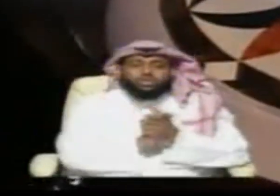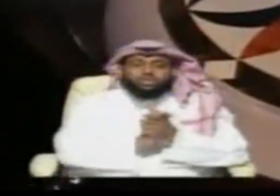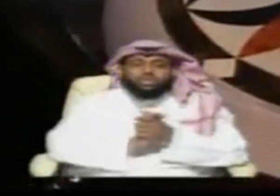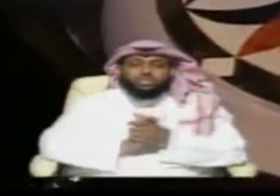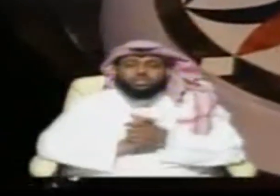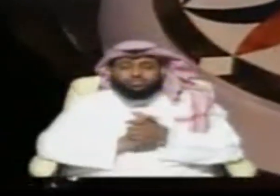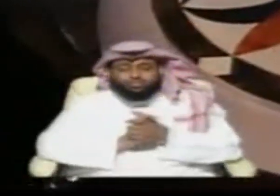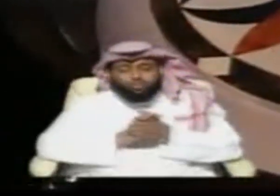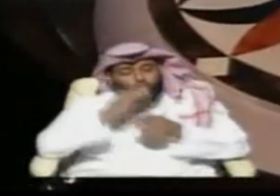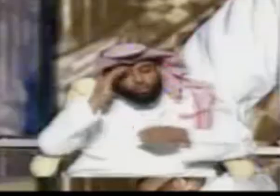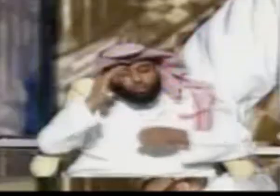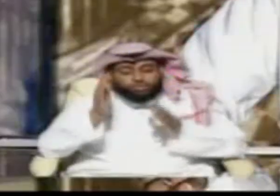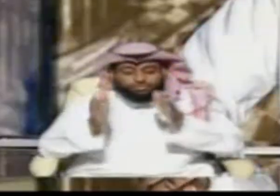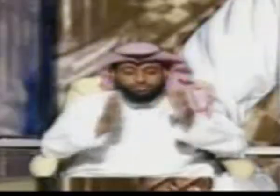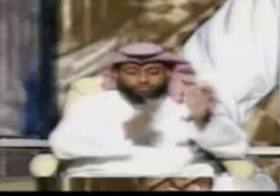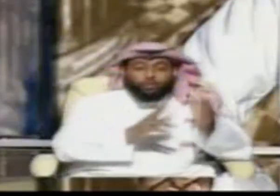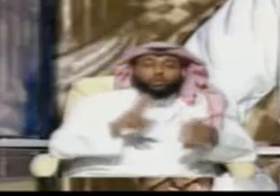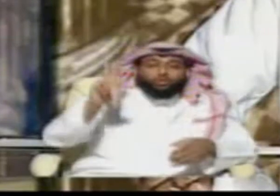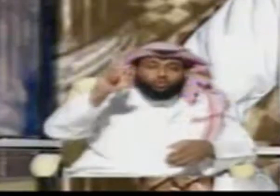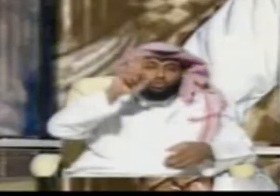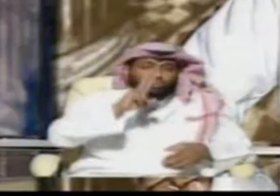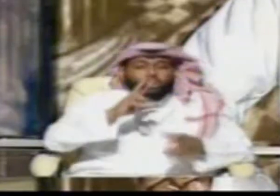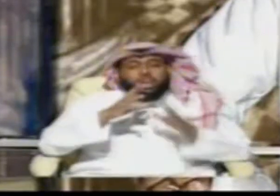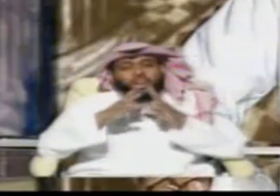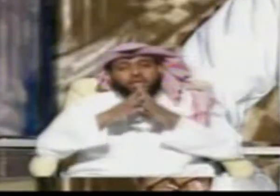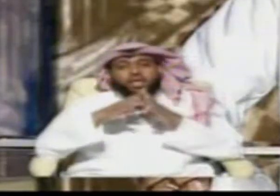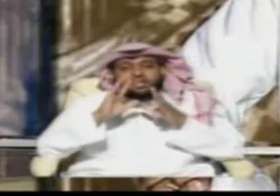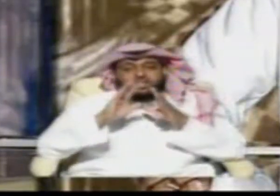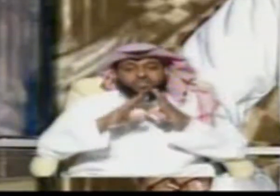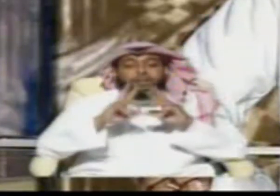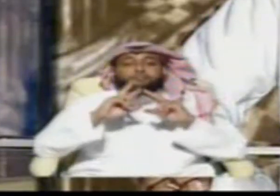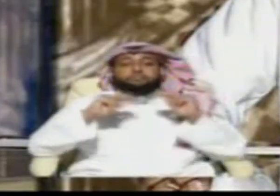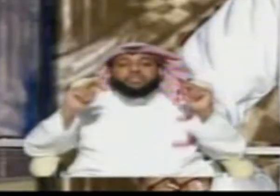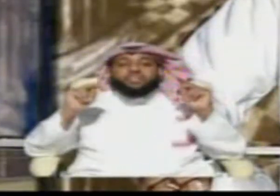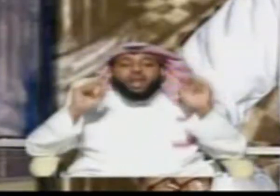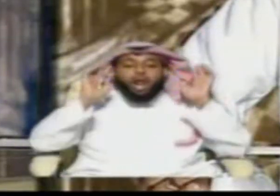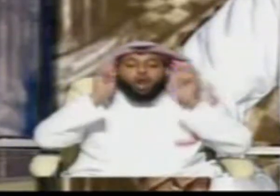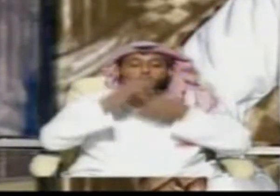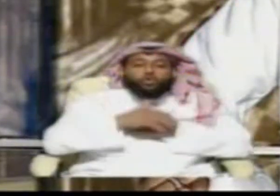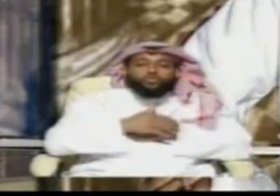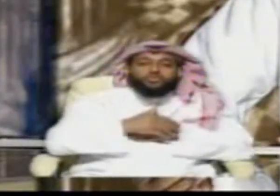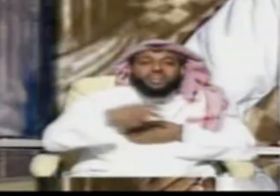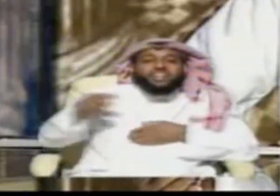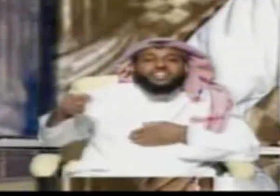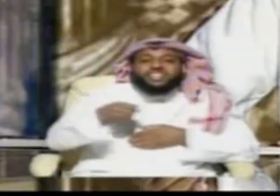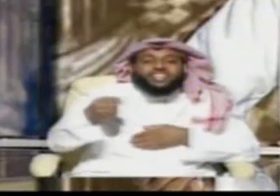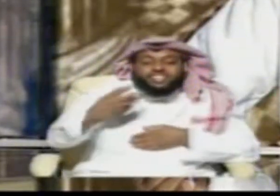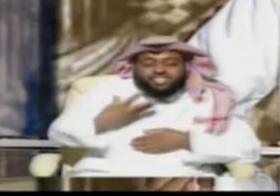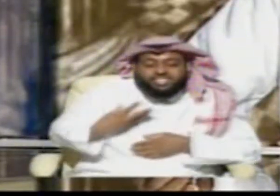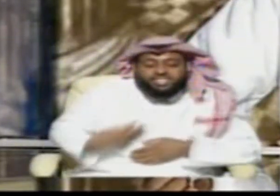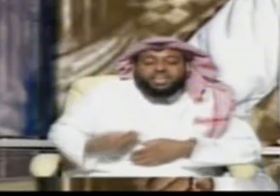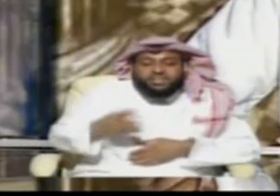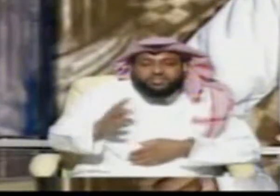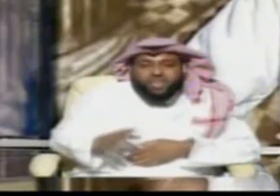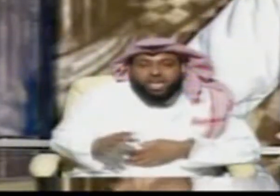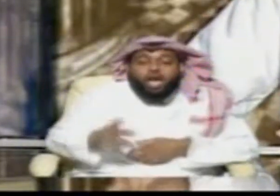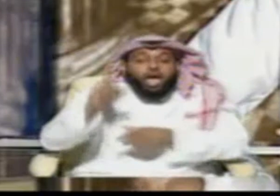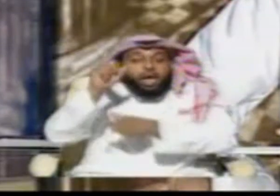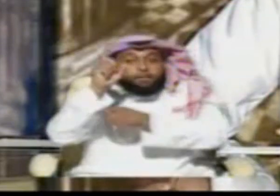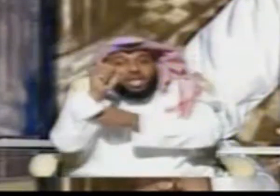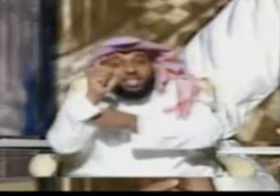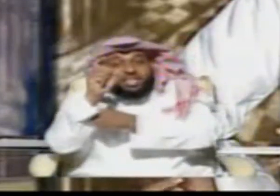بارك الله فيك فضيلة الشيخ. تقول هل يعامل مصلى العيد إذا كان في الصحراء معاملة المسجد